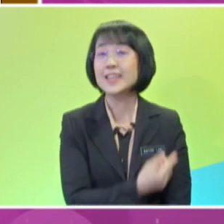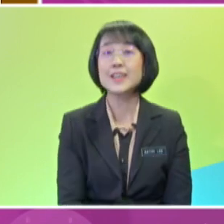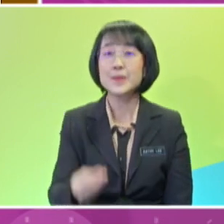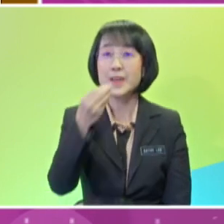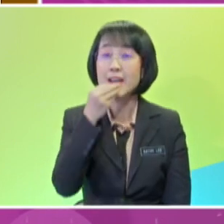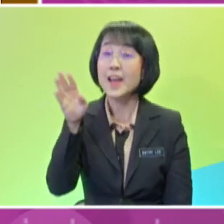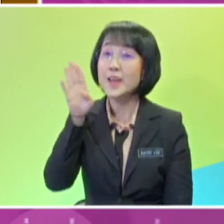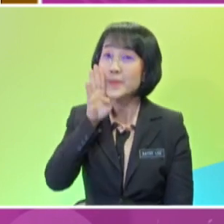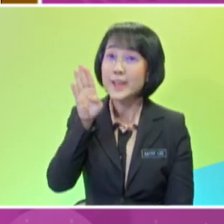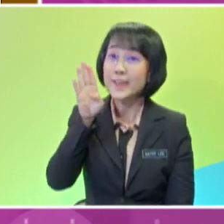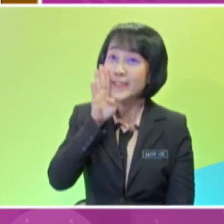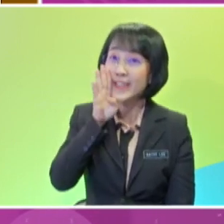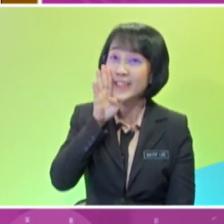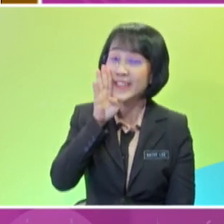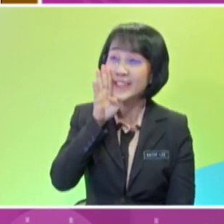pagi